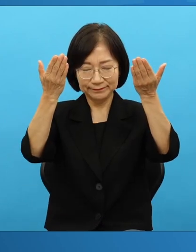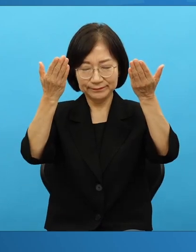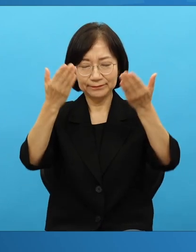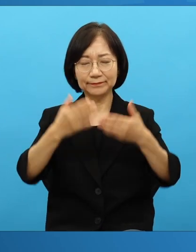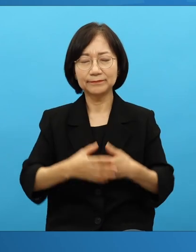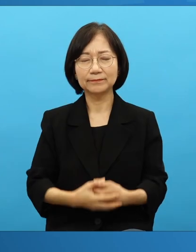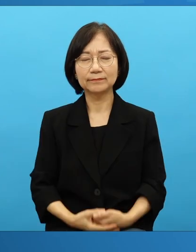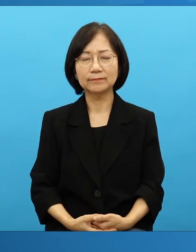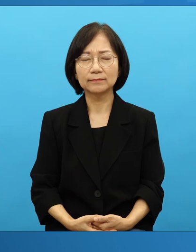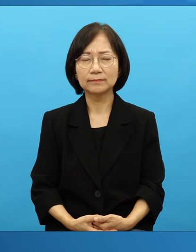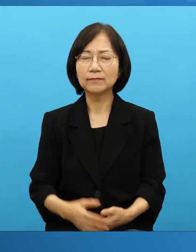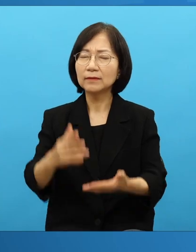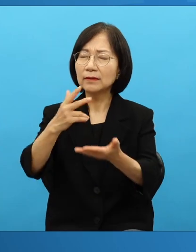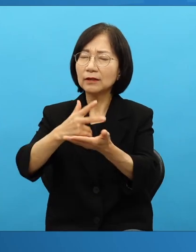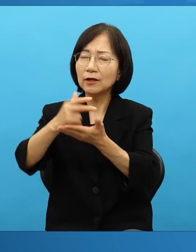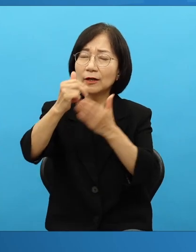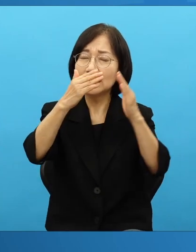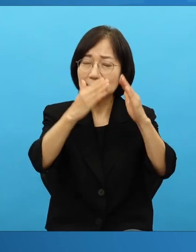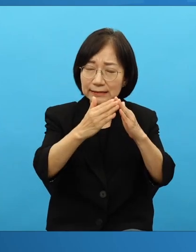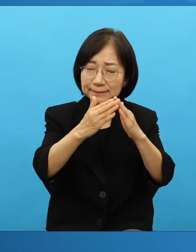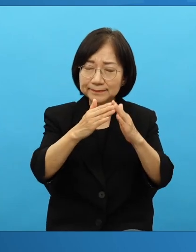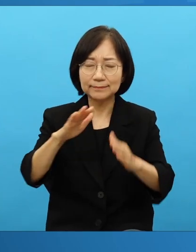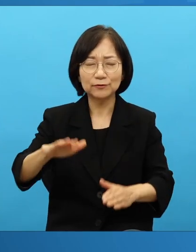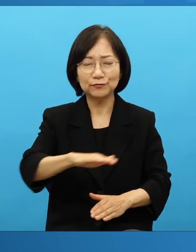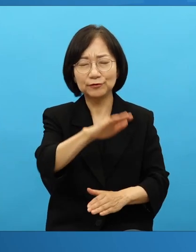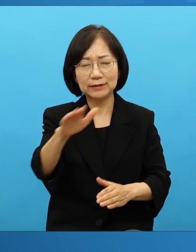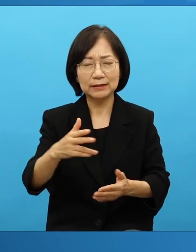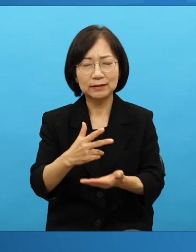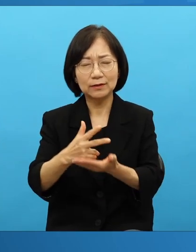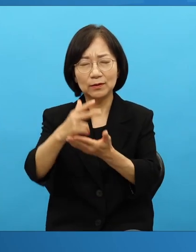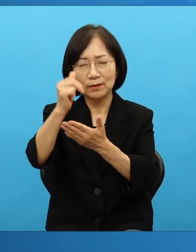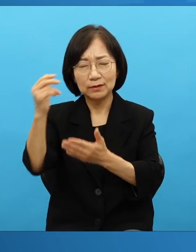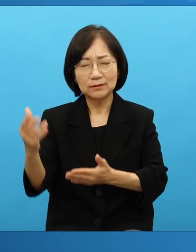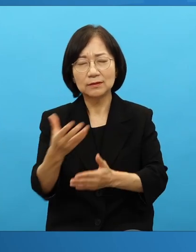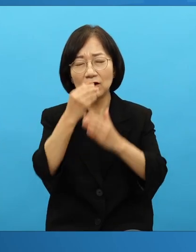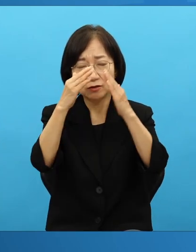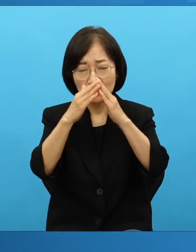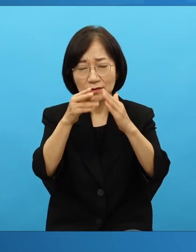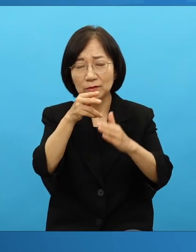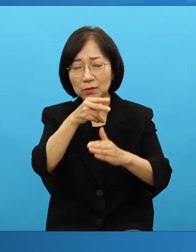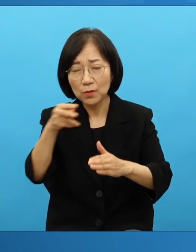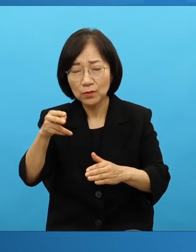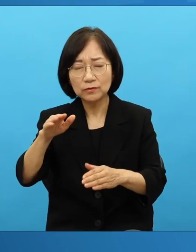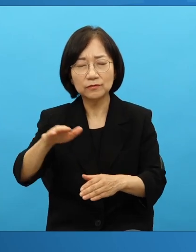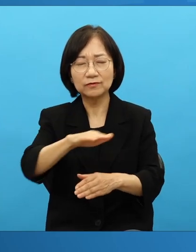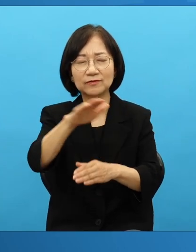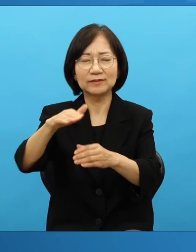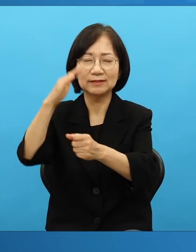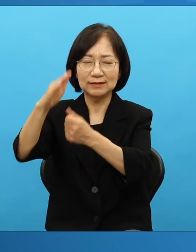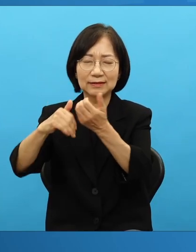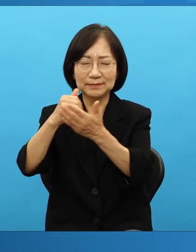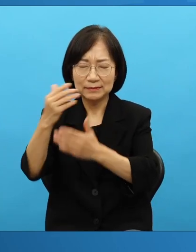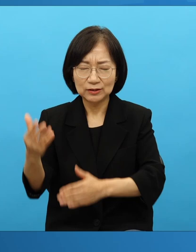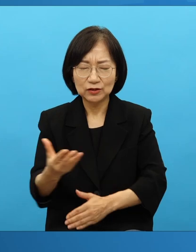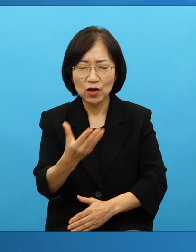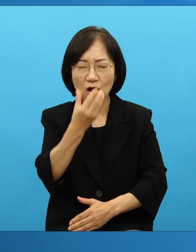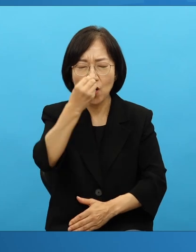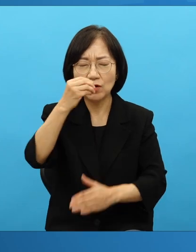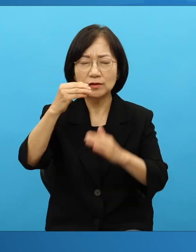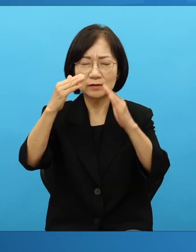你们要赞美耶和华的名。 여호와의 집, 우리 여호와의 성전, 곧 우리 하나님의 성전뜰에 서 있는